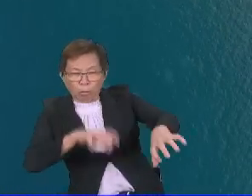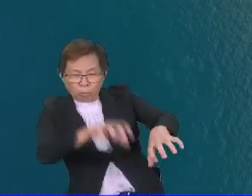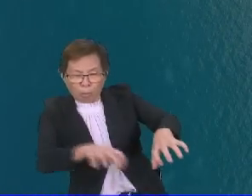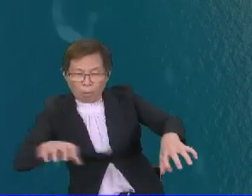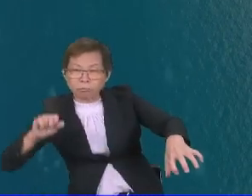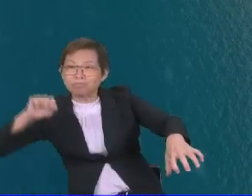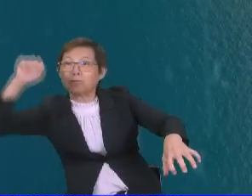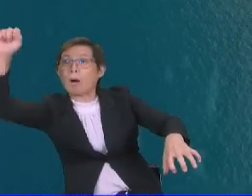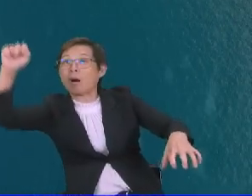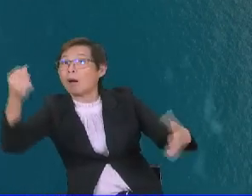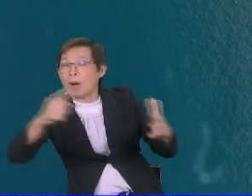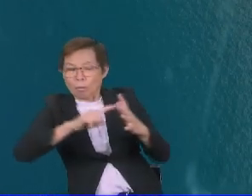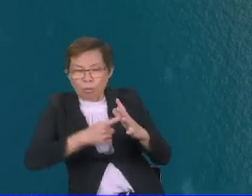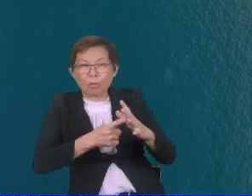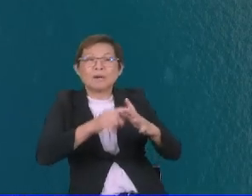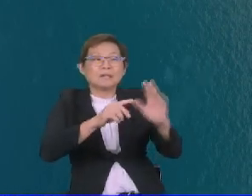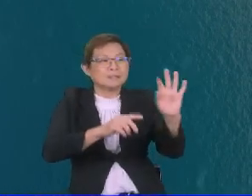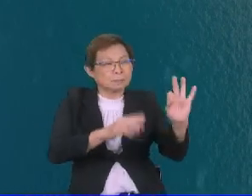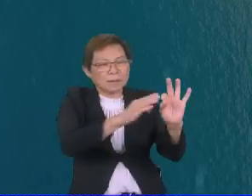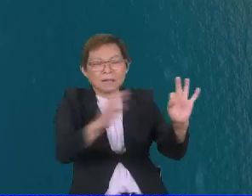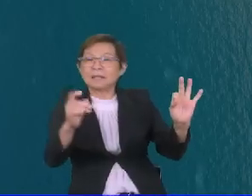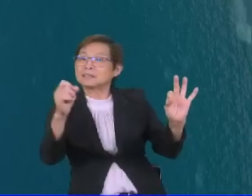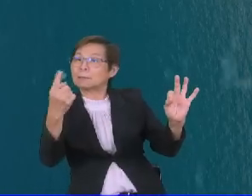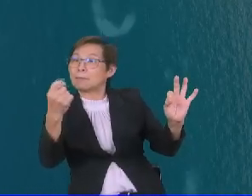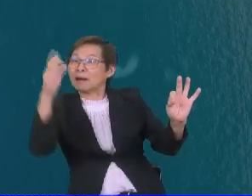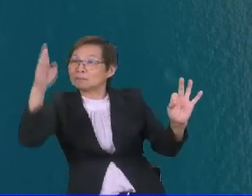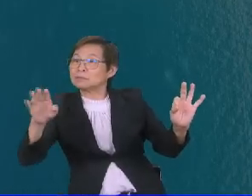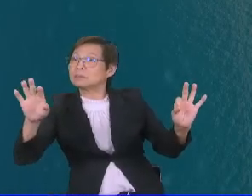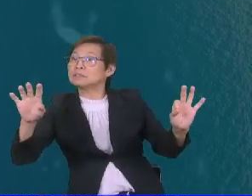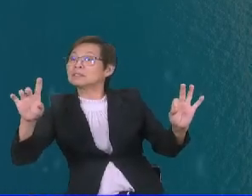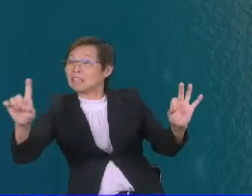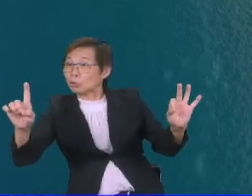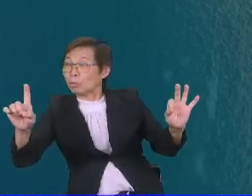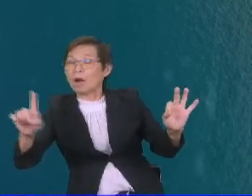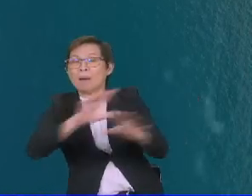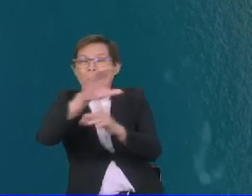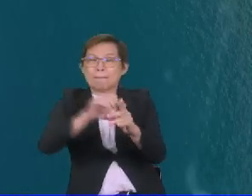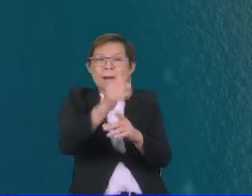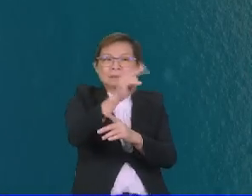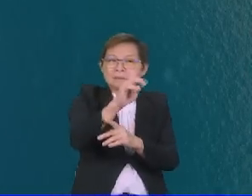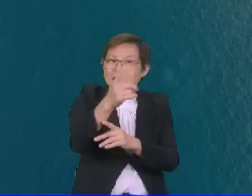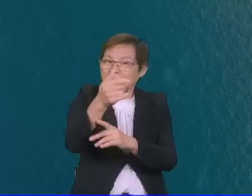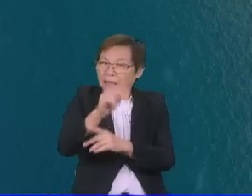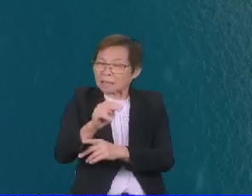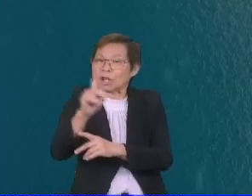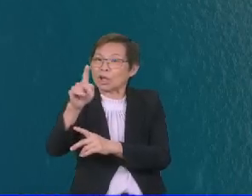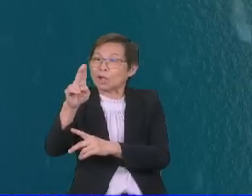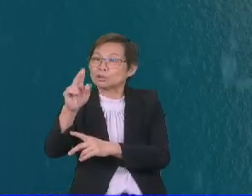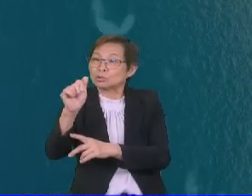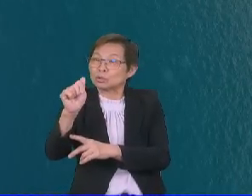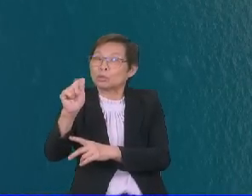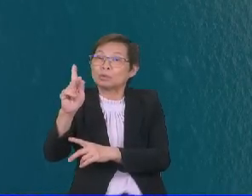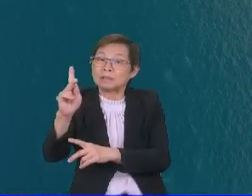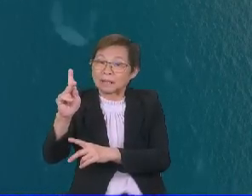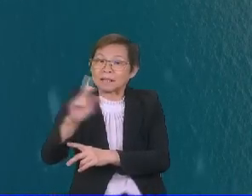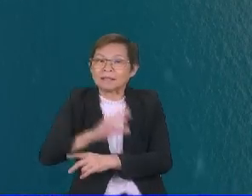di negeri sampah berbulu pada 9 sehingga 11 Januari nanti melibatkan bagian Sandakan kuda dan juga beberapa kawasan